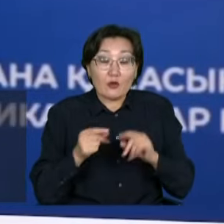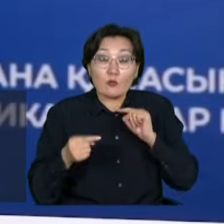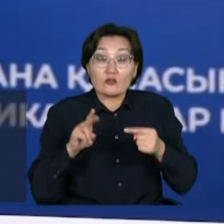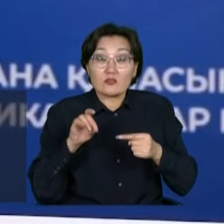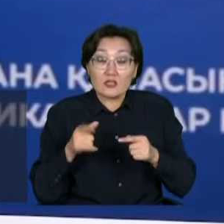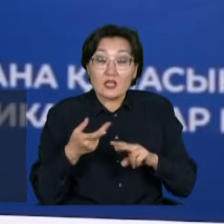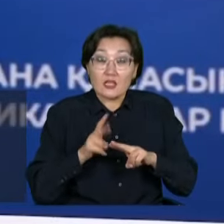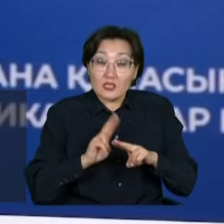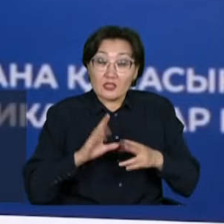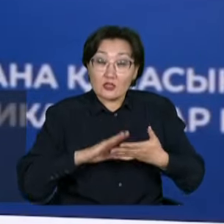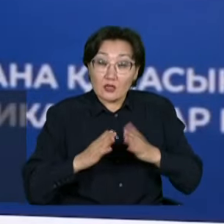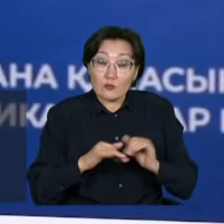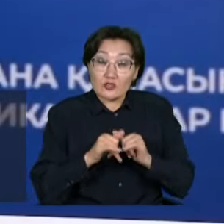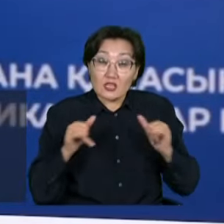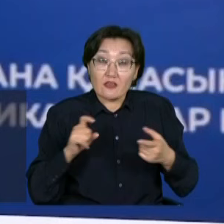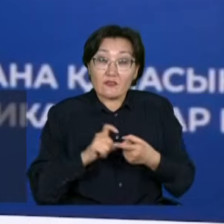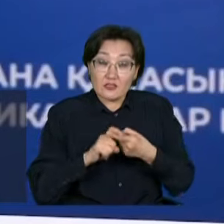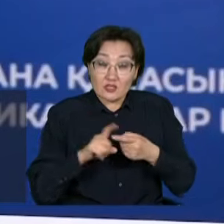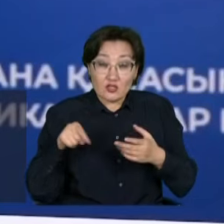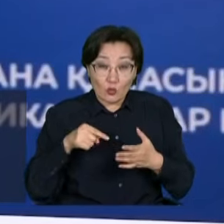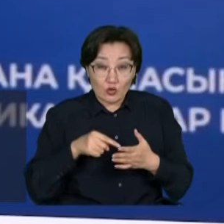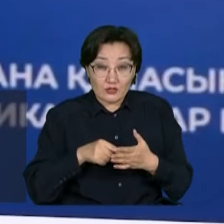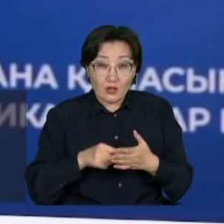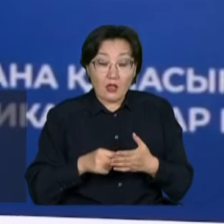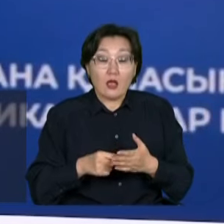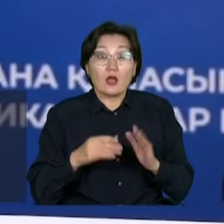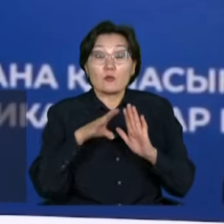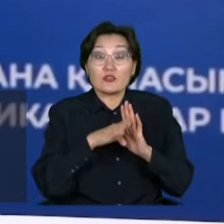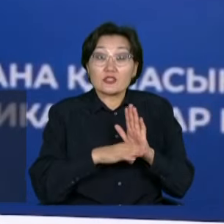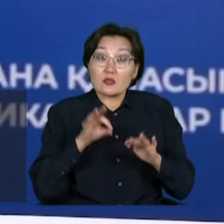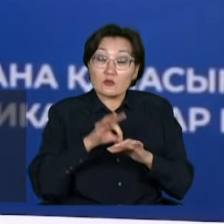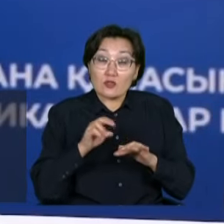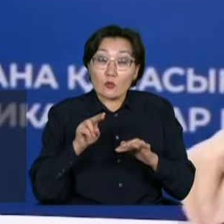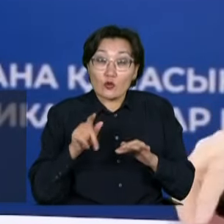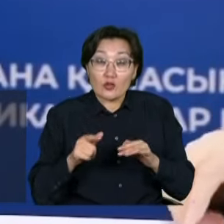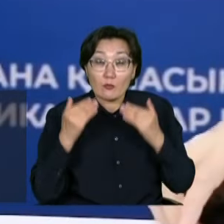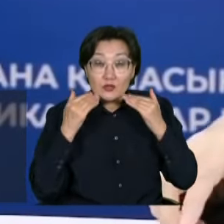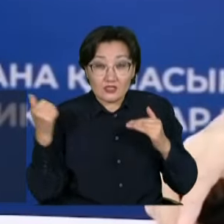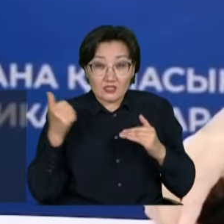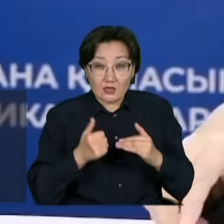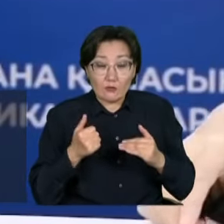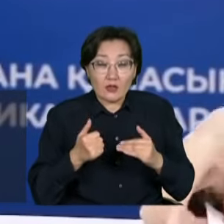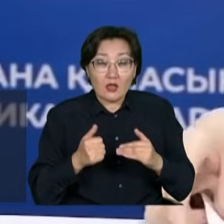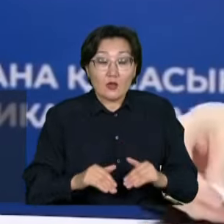конечно же, обуславливает распространение инфекции в городе. Показатель заболеваемости кори за последнюю неделю незначительно вырос по сравнению с